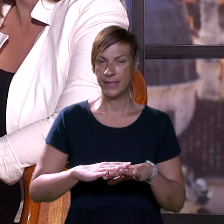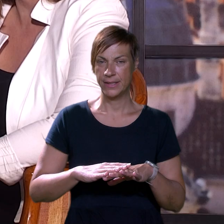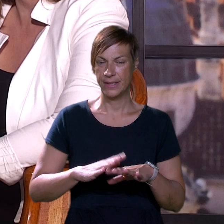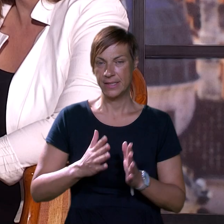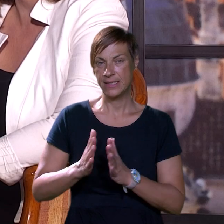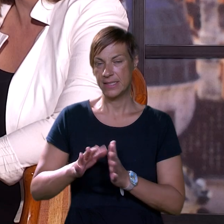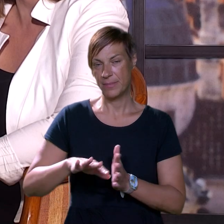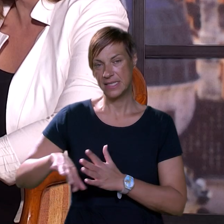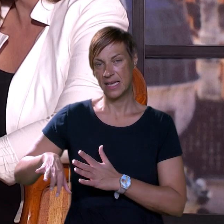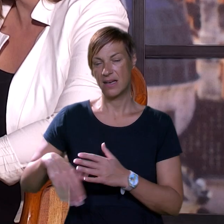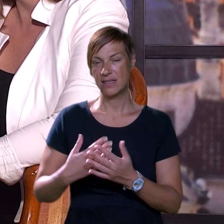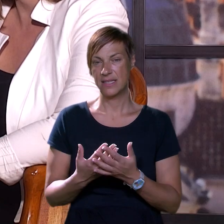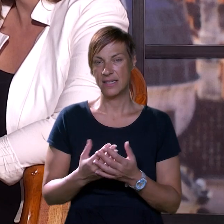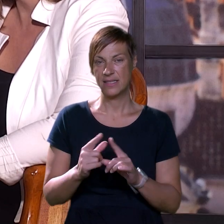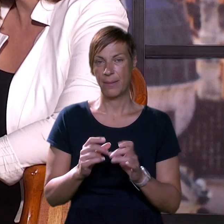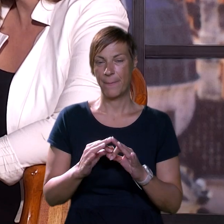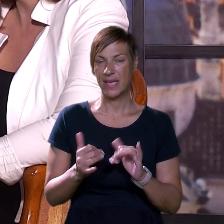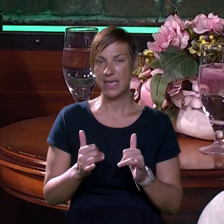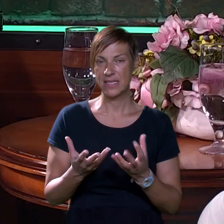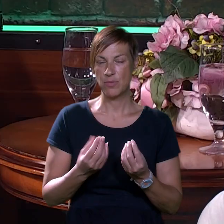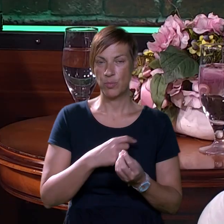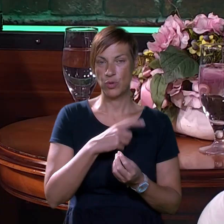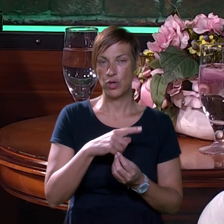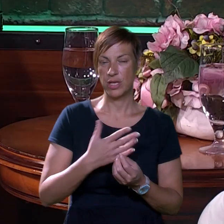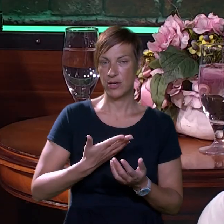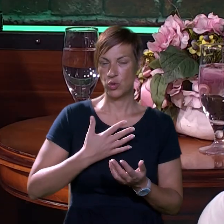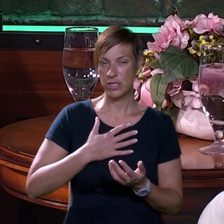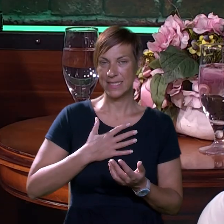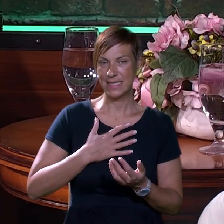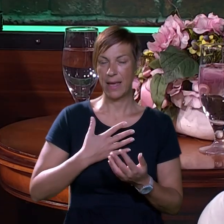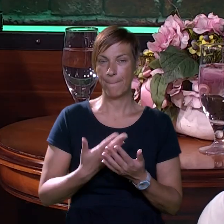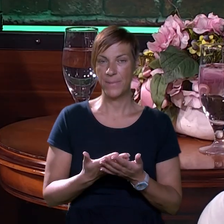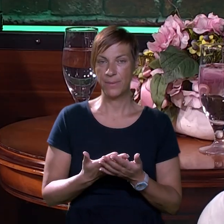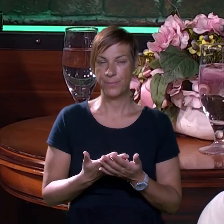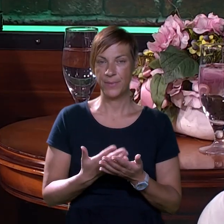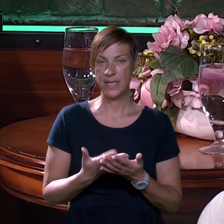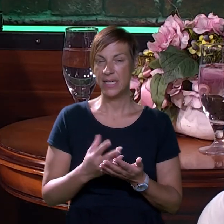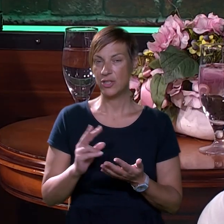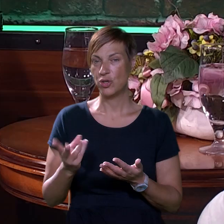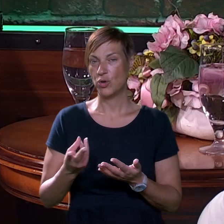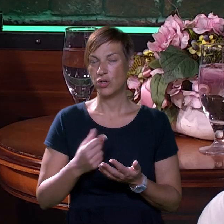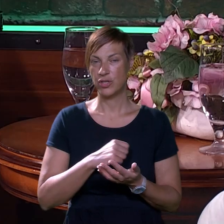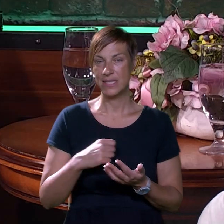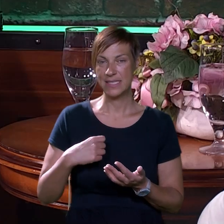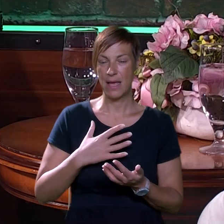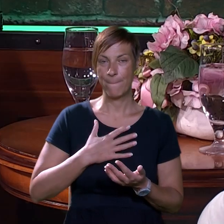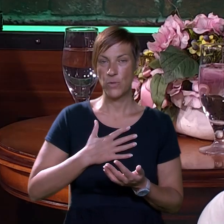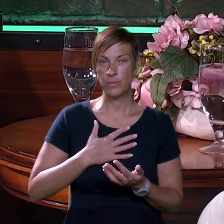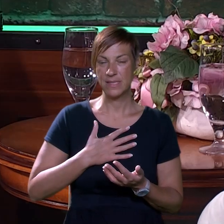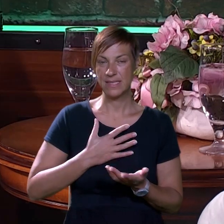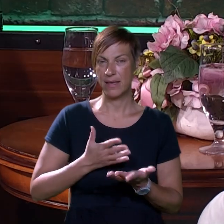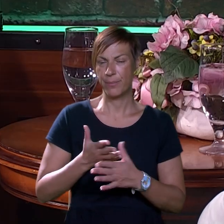i zakazali? Pa jesmo. Puno ljudi je okrenuto sebi i u toj okrenutosti samo